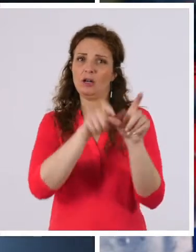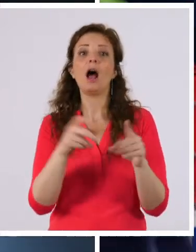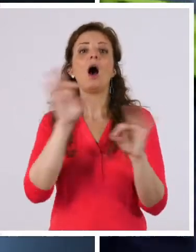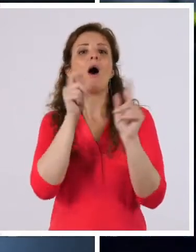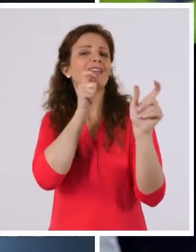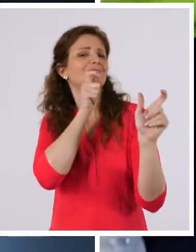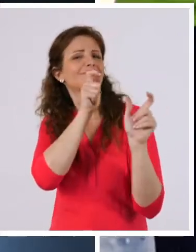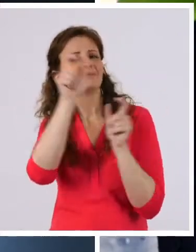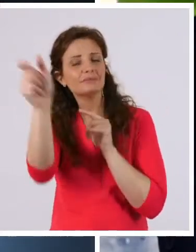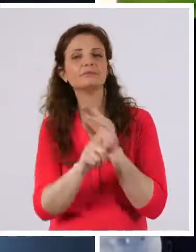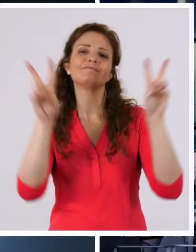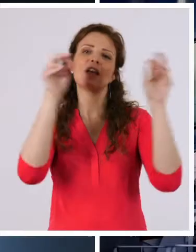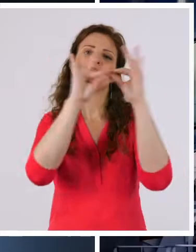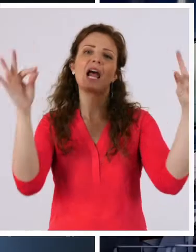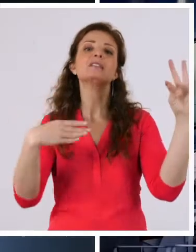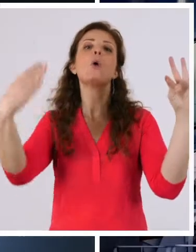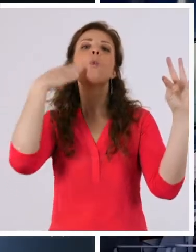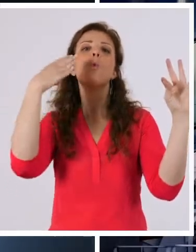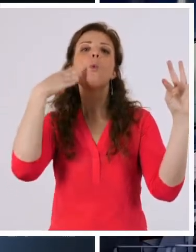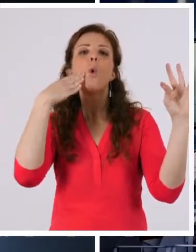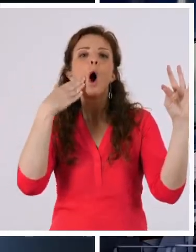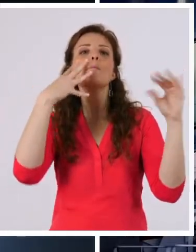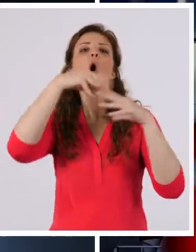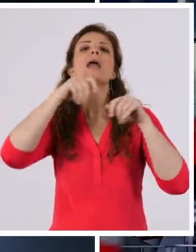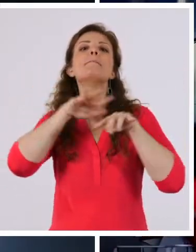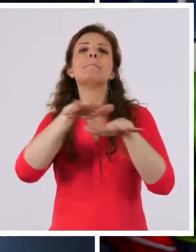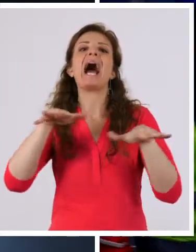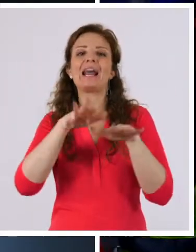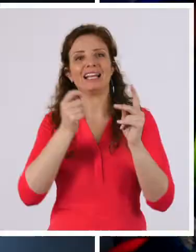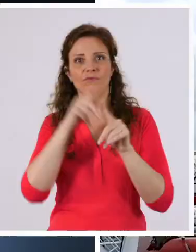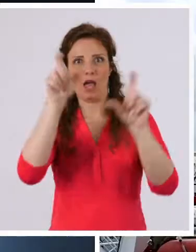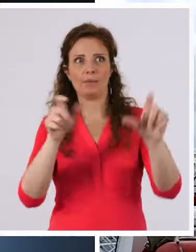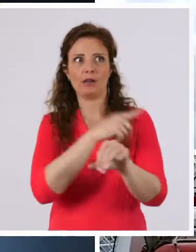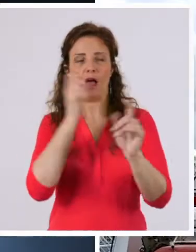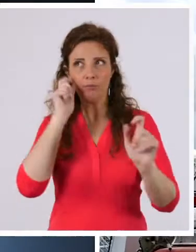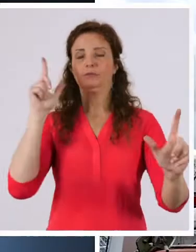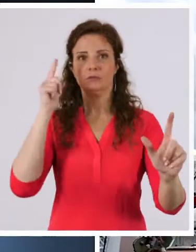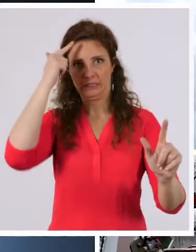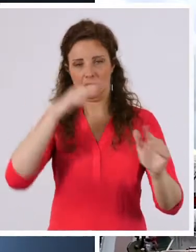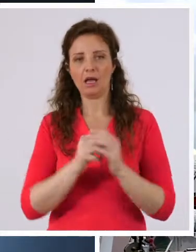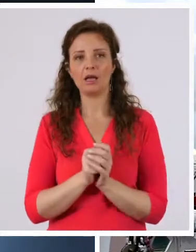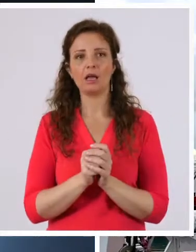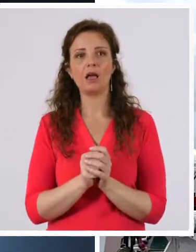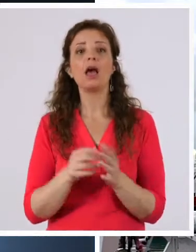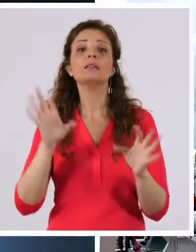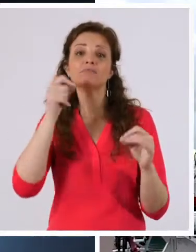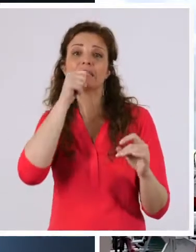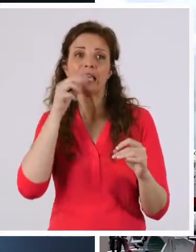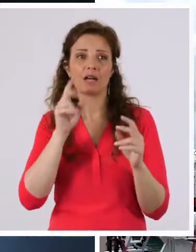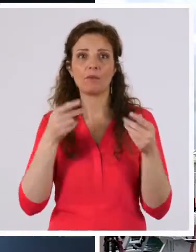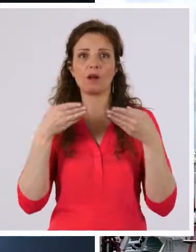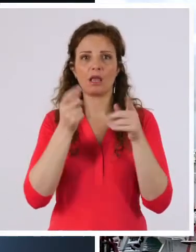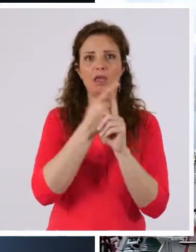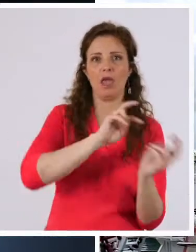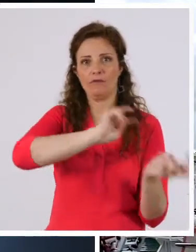richiamo "Uomo in mare" per allertare il personale di guardia. Per l'abbandono della nave, l'unità è dotata